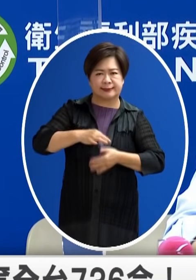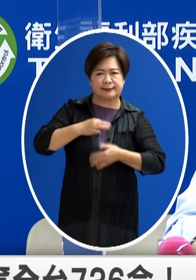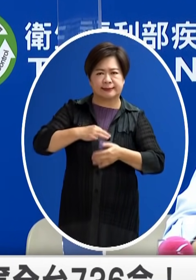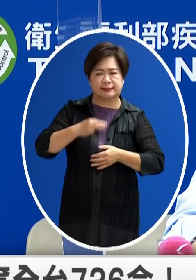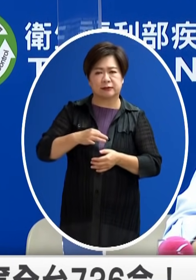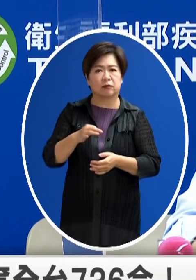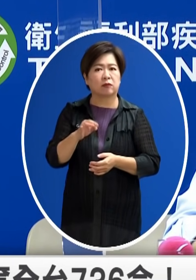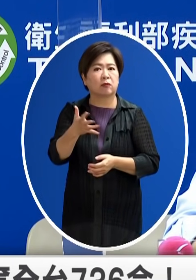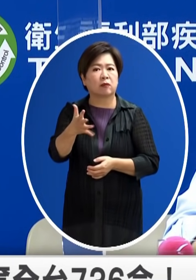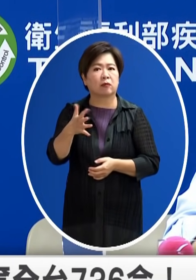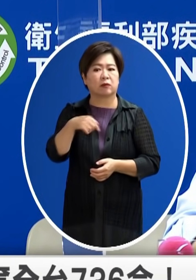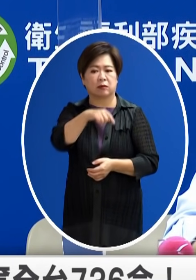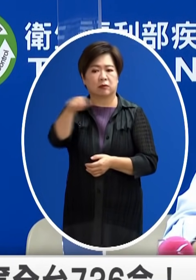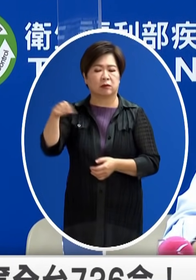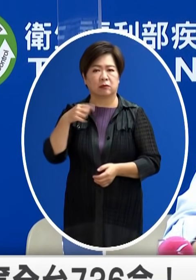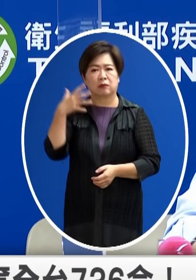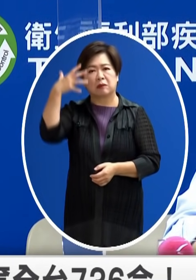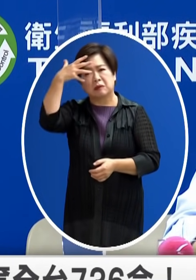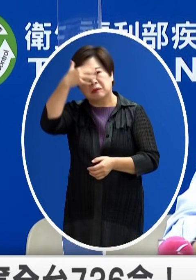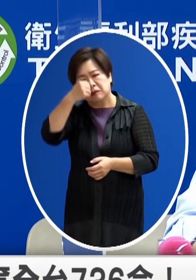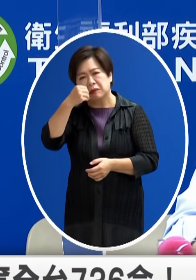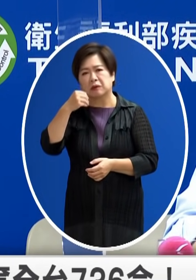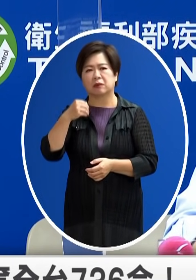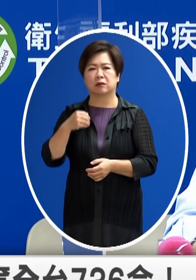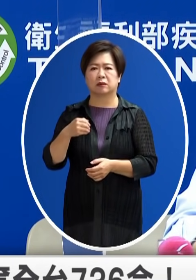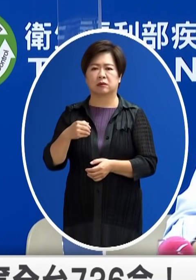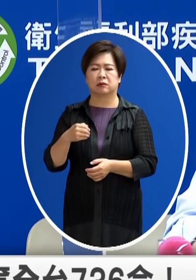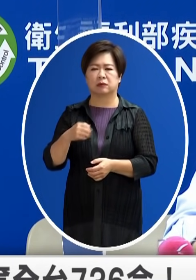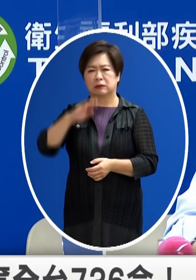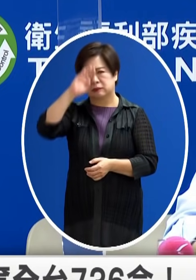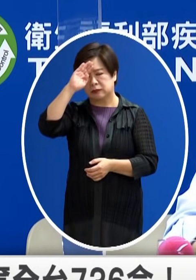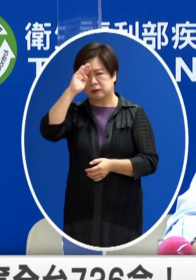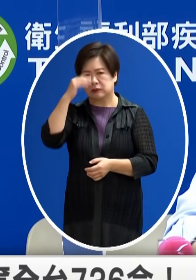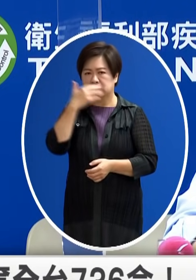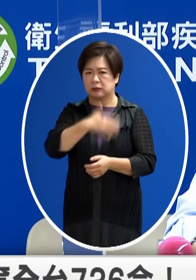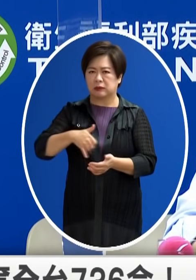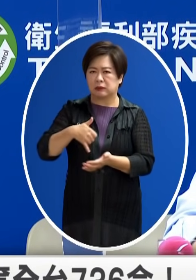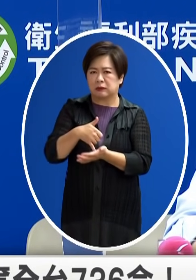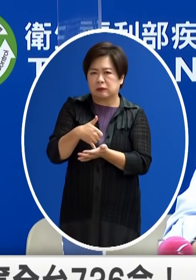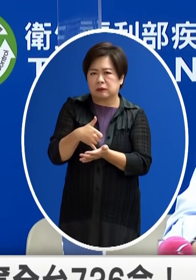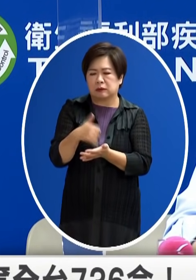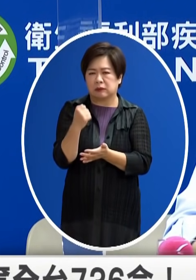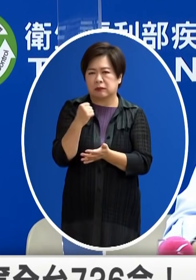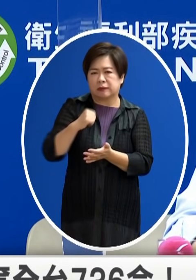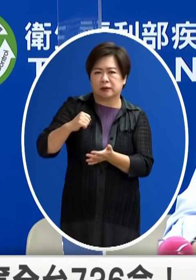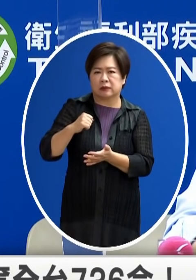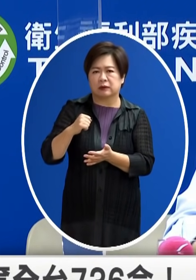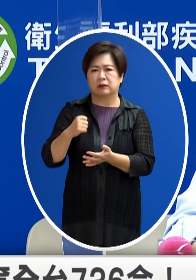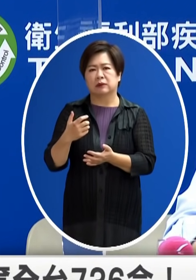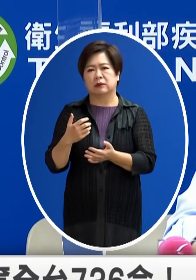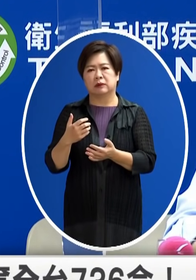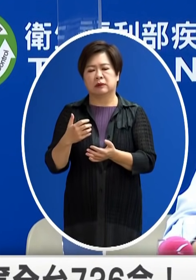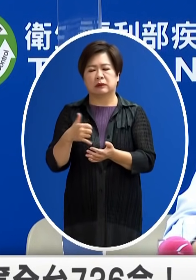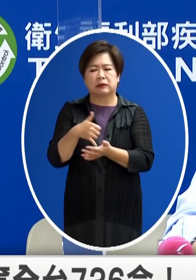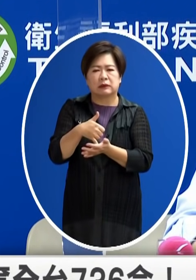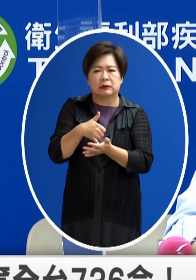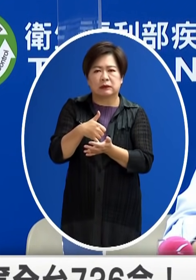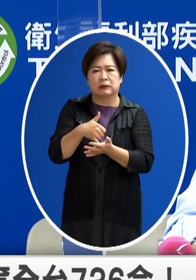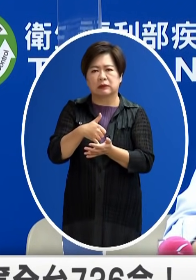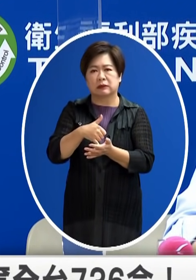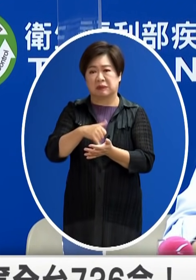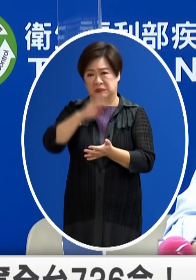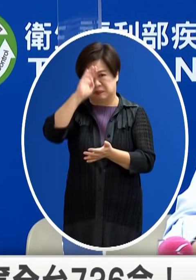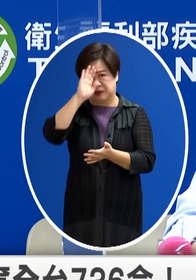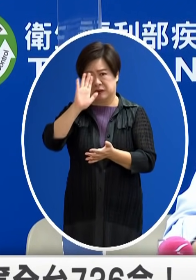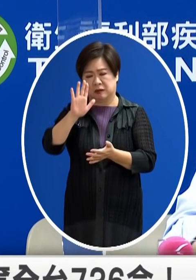竟好他们的相对的哈，就是说抵抗力跟身体对疾病的一个抵抗率会稍微低一